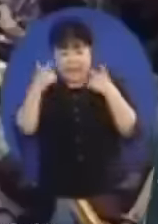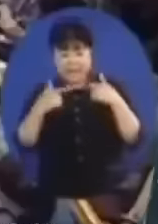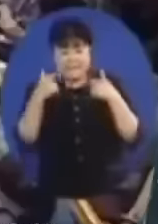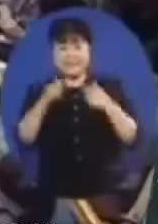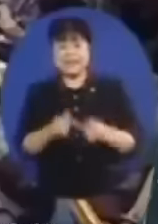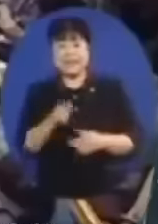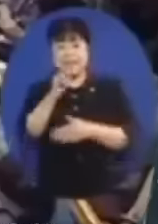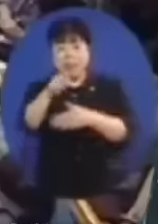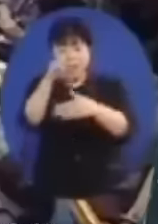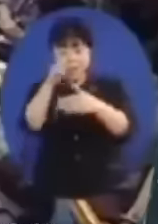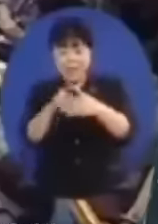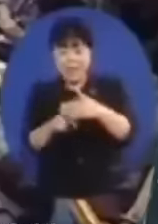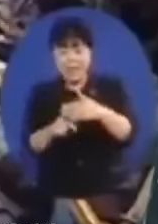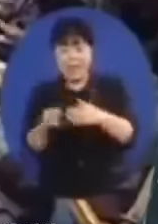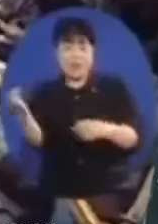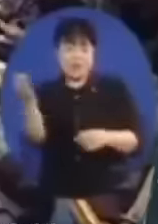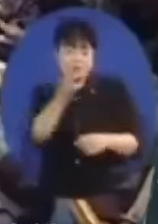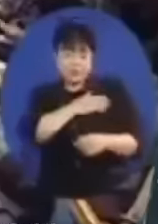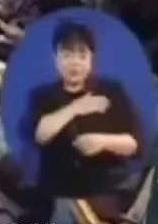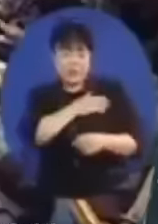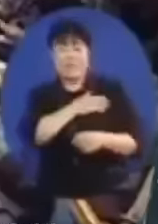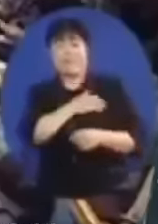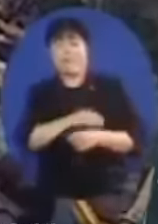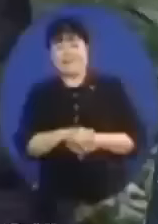항상 마음속에 부유함을